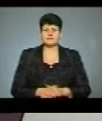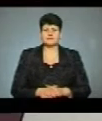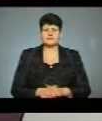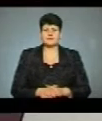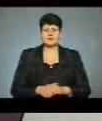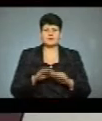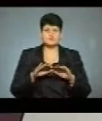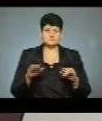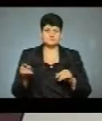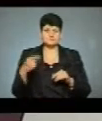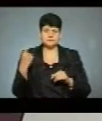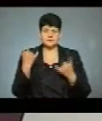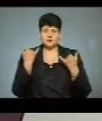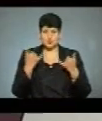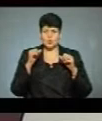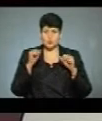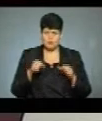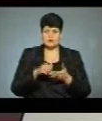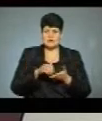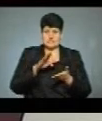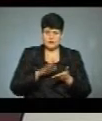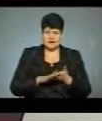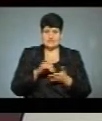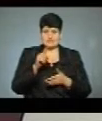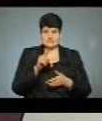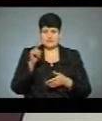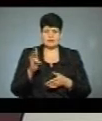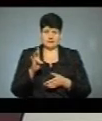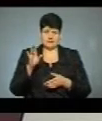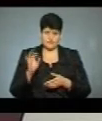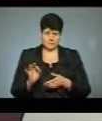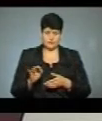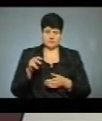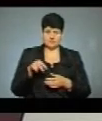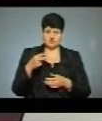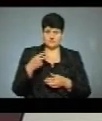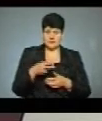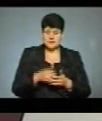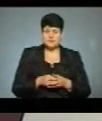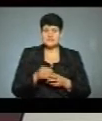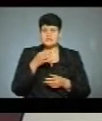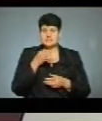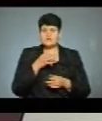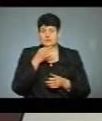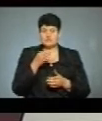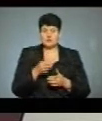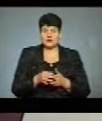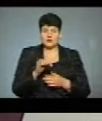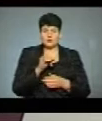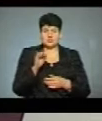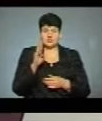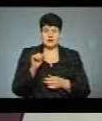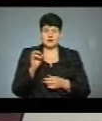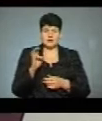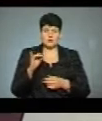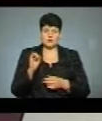Абітурієнти з Тернопільщини від сьогодні можуть реєструватися на зовнішнє незалежне оцінювання 2020, повідомив відповідальний за ЗНО в області Юрій